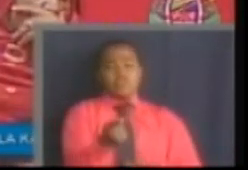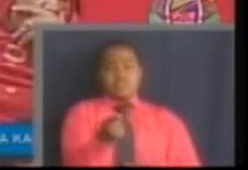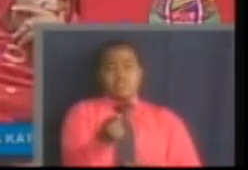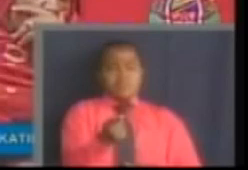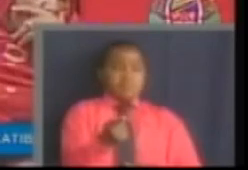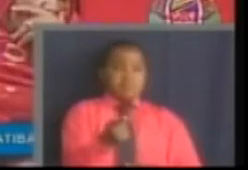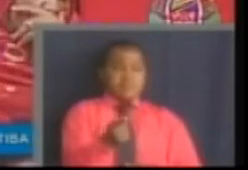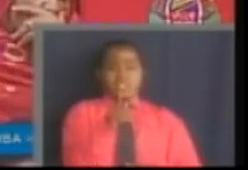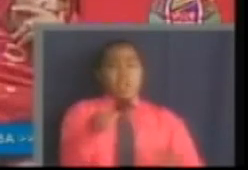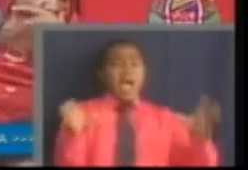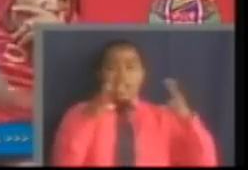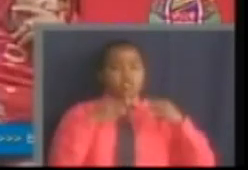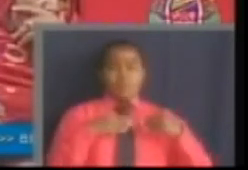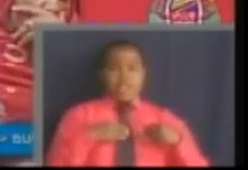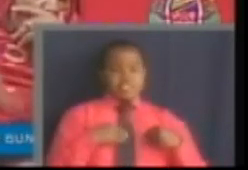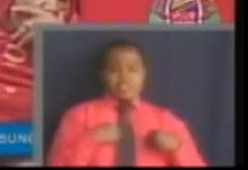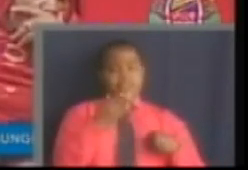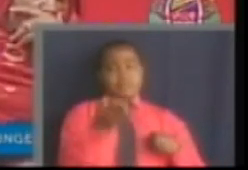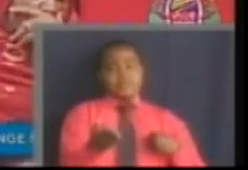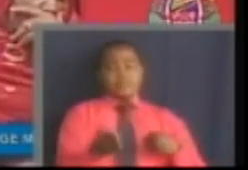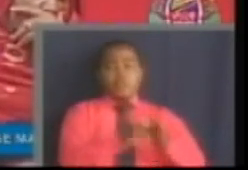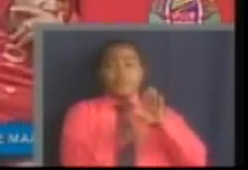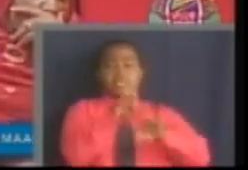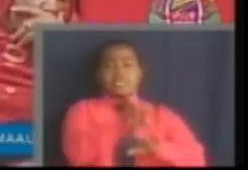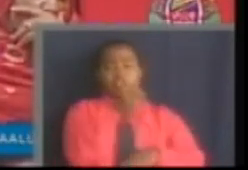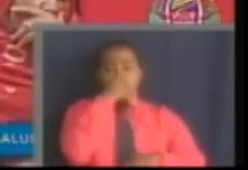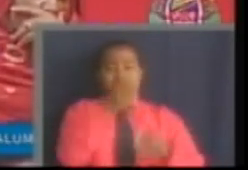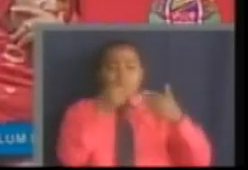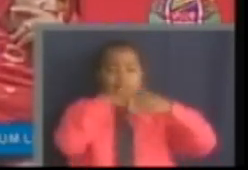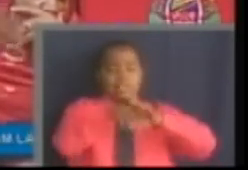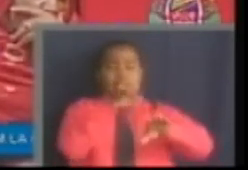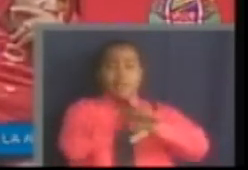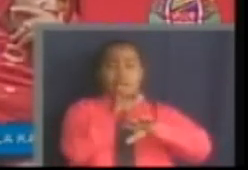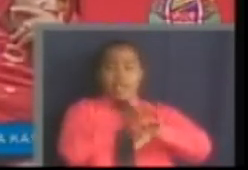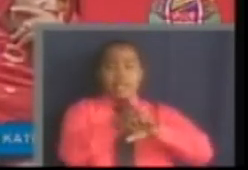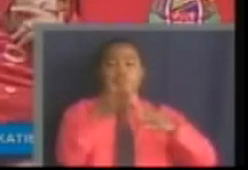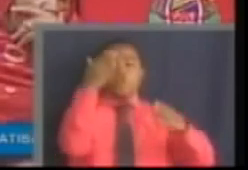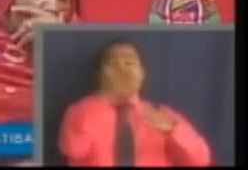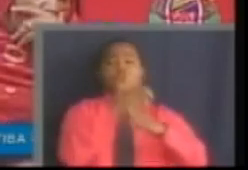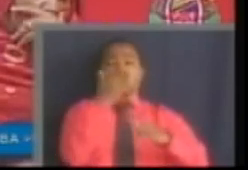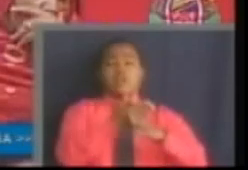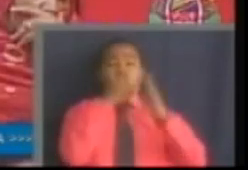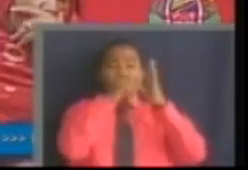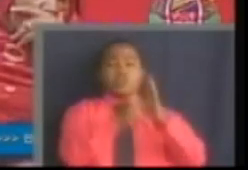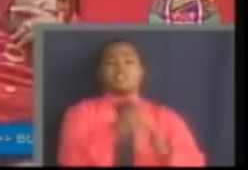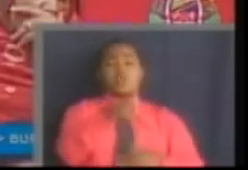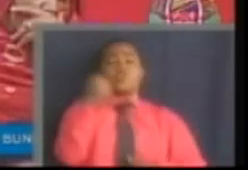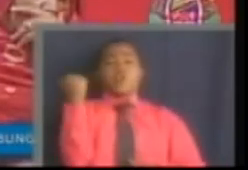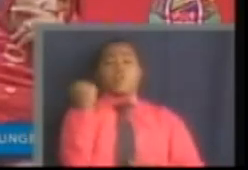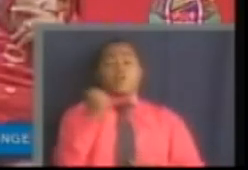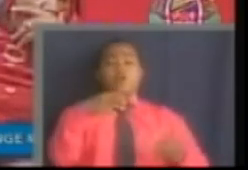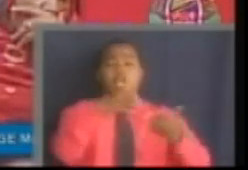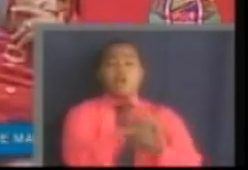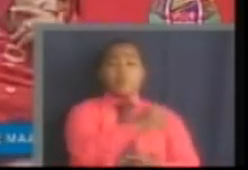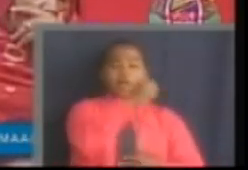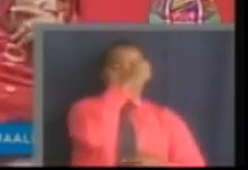mwenyekiti alikubaliki kwa gharama yote ile. Mwenyekiti, umesema kwenye maelezo yako kwamba uzoefu umeonyesha kuna ugumu wa kupata mbili ya tatu kwenye kamati